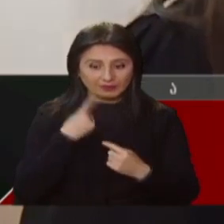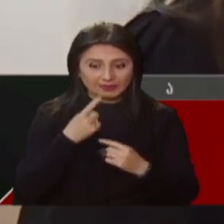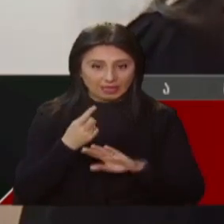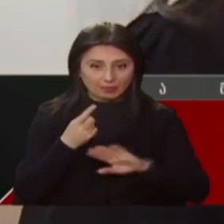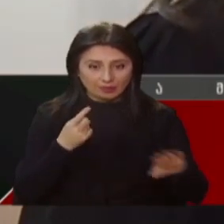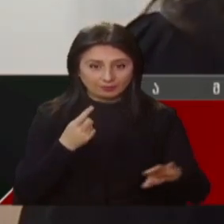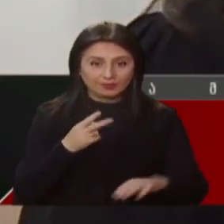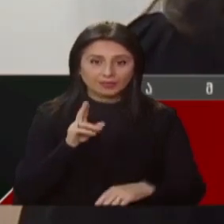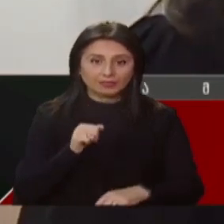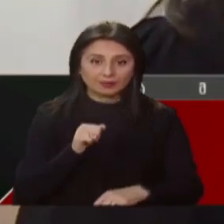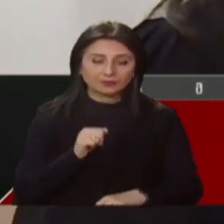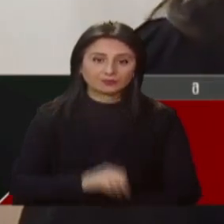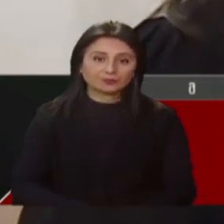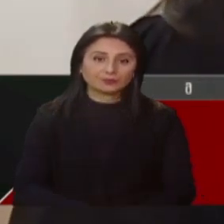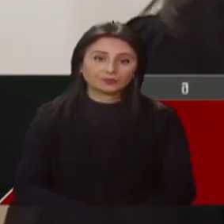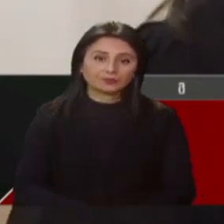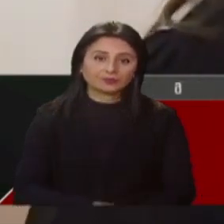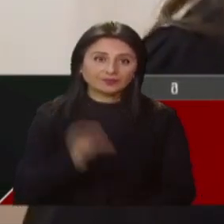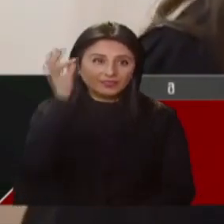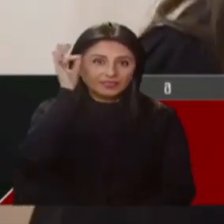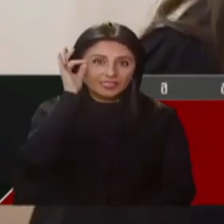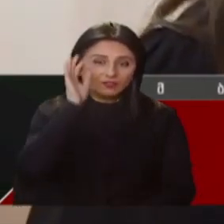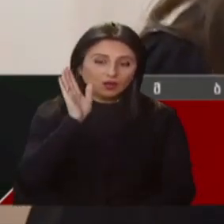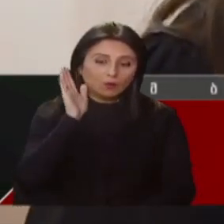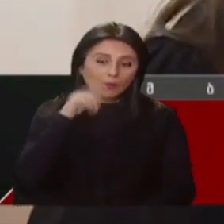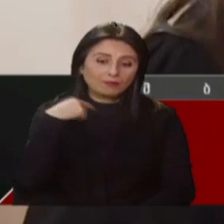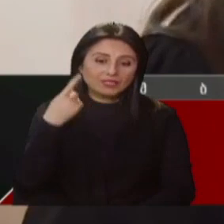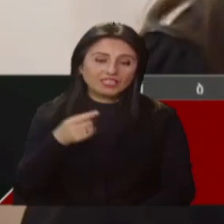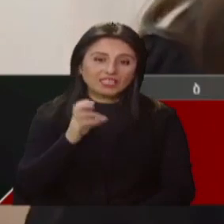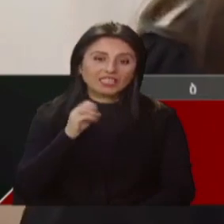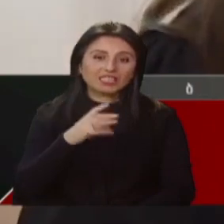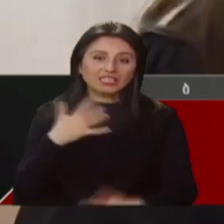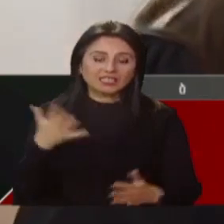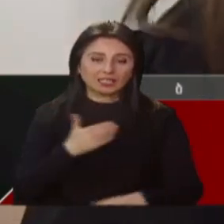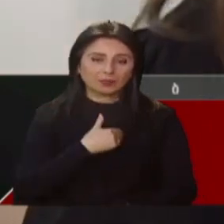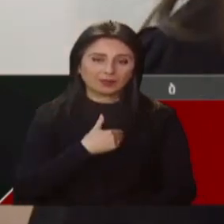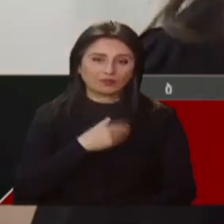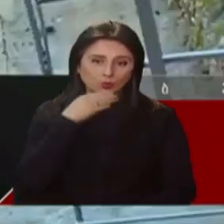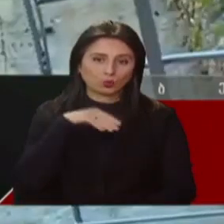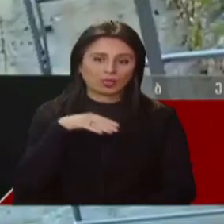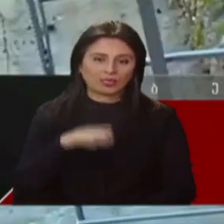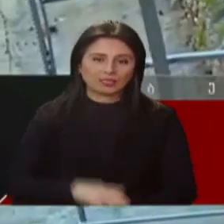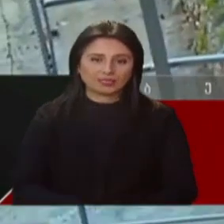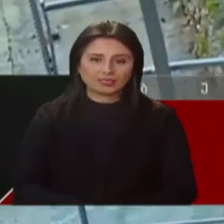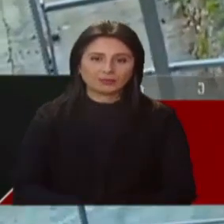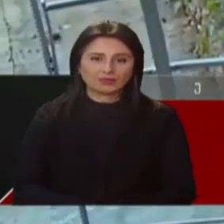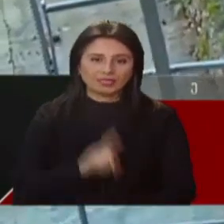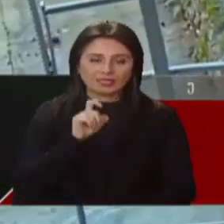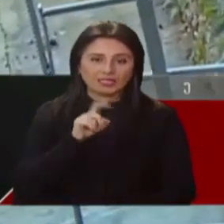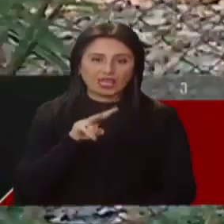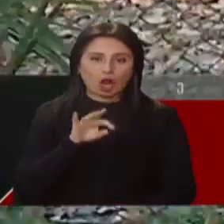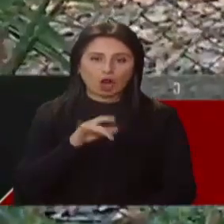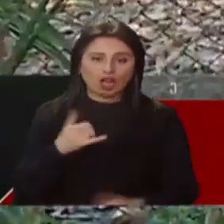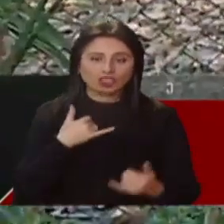წელმა და ნატრულობთ, რომ მომდევნო წელი კიდე ის დიდი იმედით იყოს უკეთესი. ზაზა